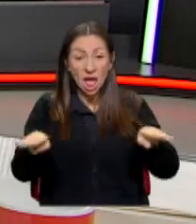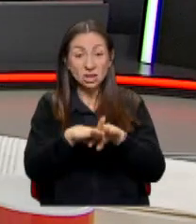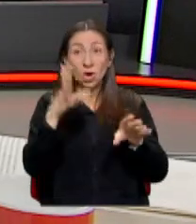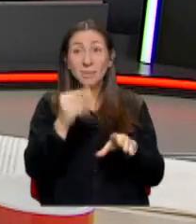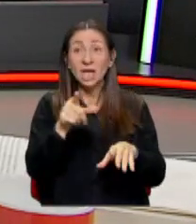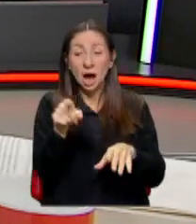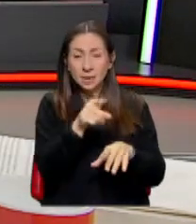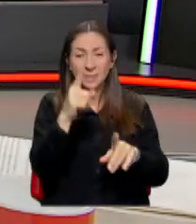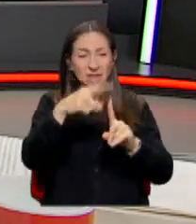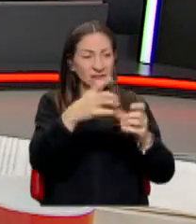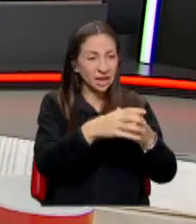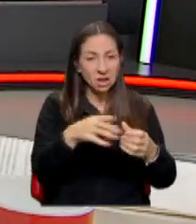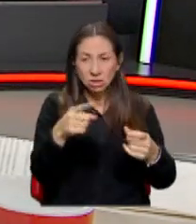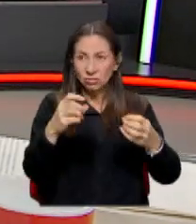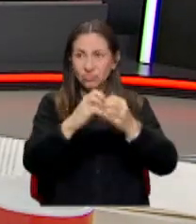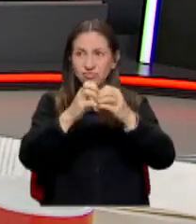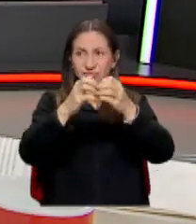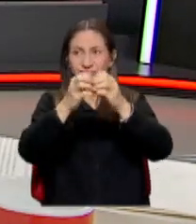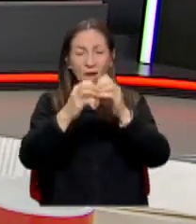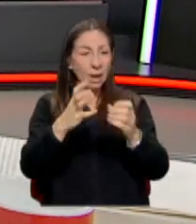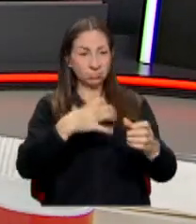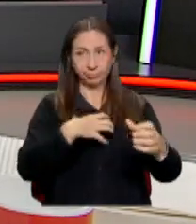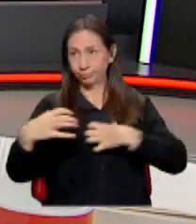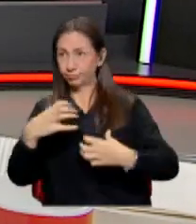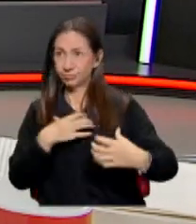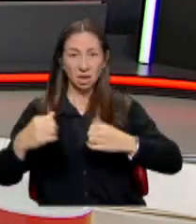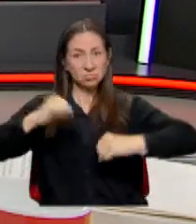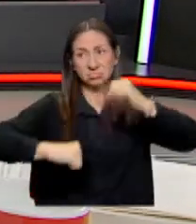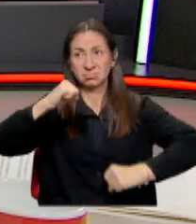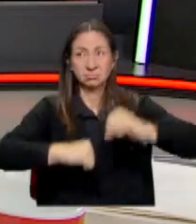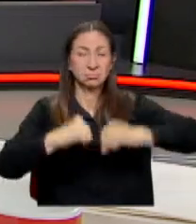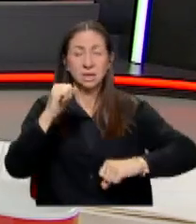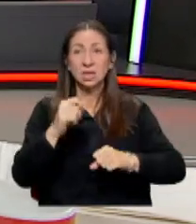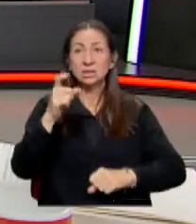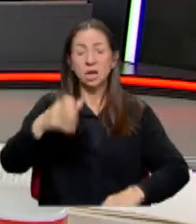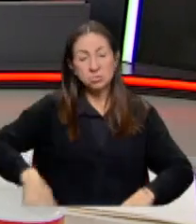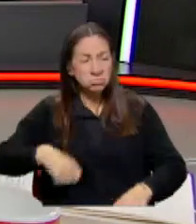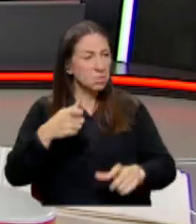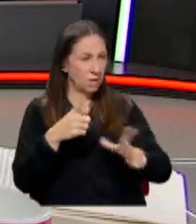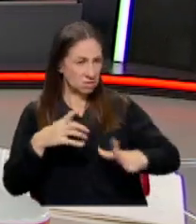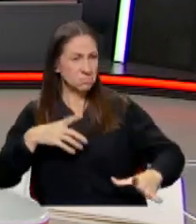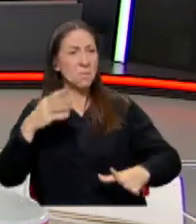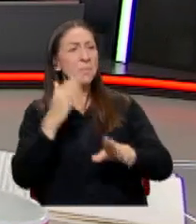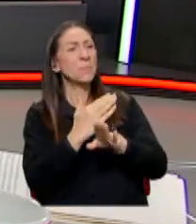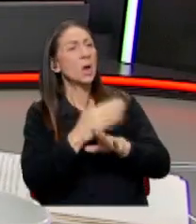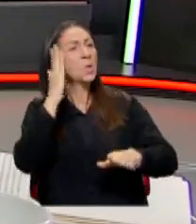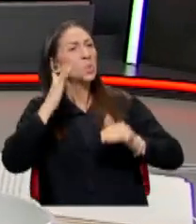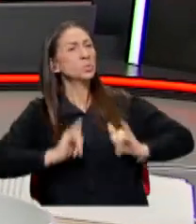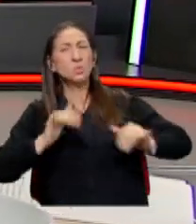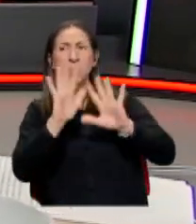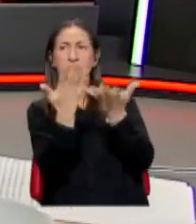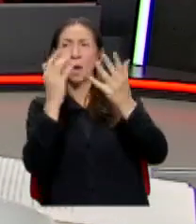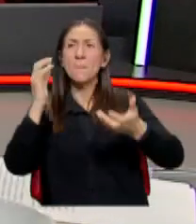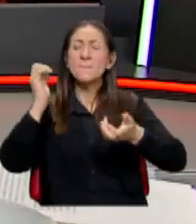Aralarında birkaç tane tarikat birbiriyle didişecek. Hangisi hakim olacaksa silahı eline alan milletin, memleketin huzurunu